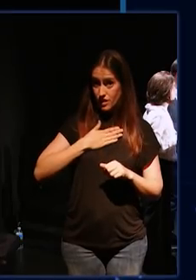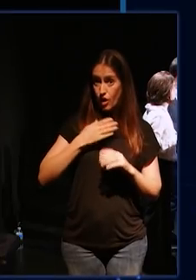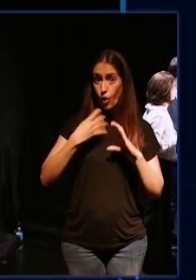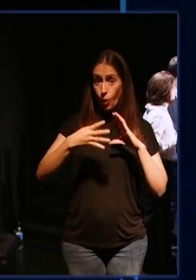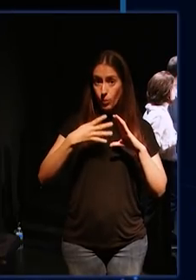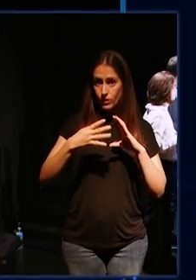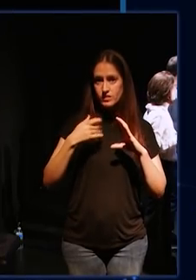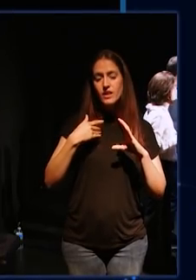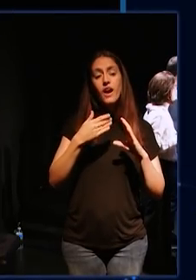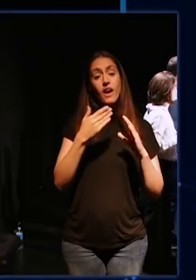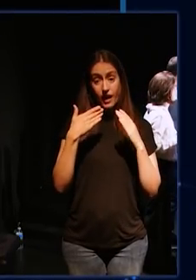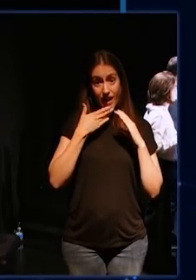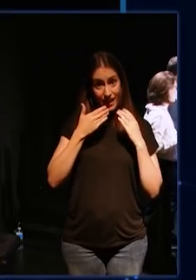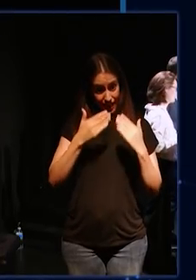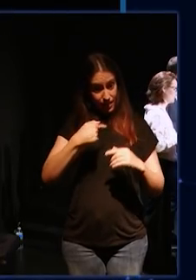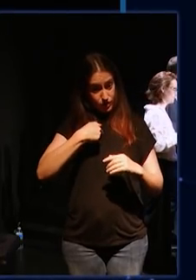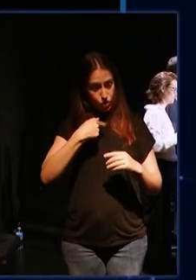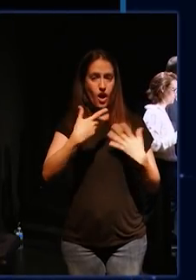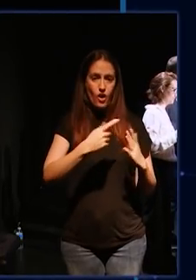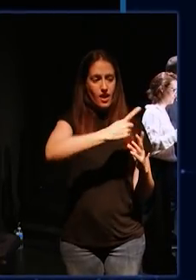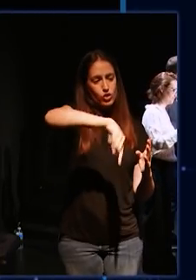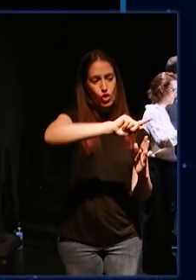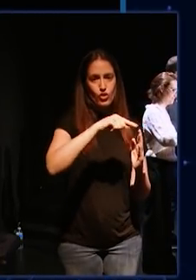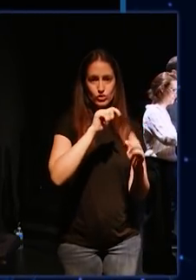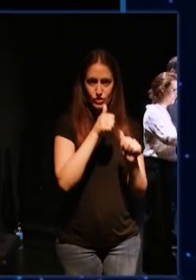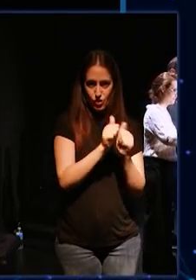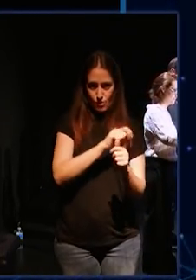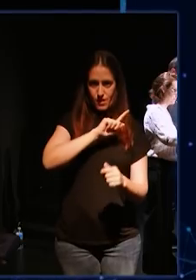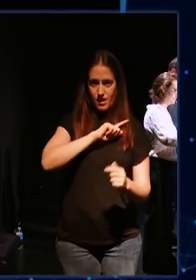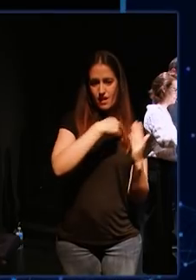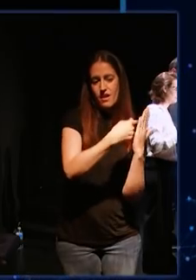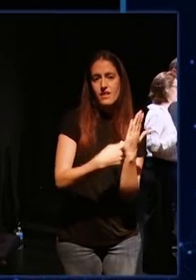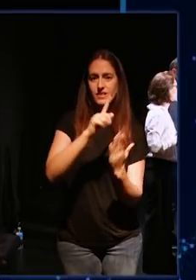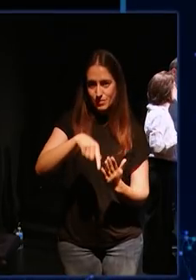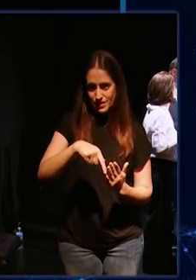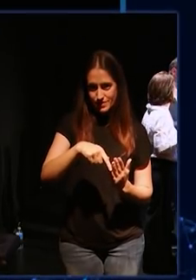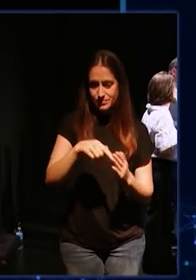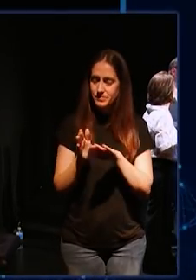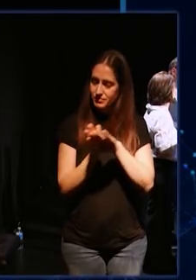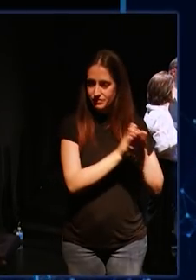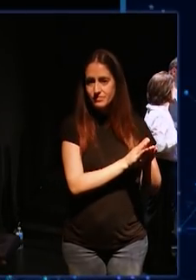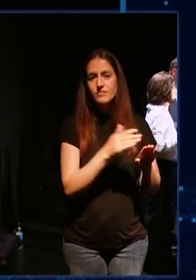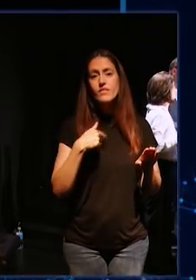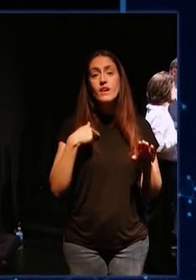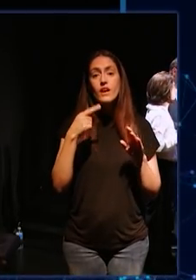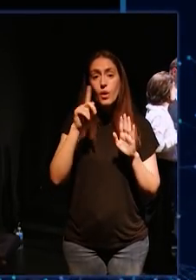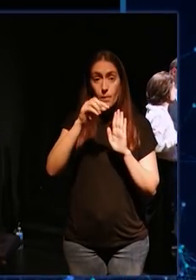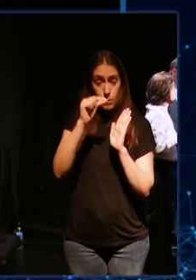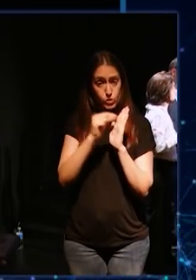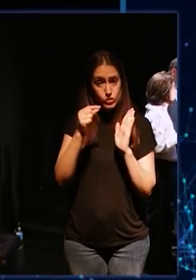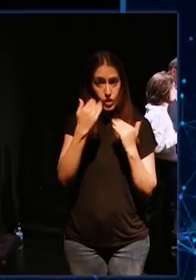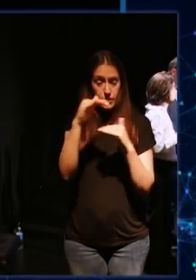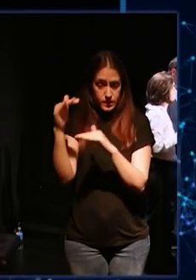partits. Dit això, les polítiques socials, com bé sabeu, són la nostra prioritat i l'habitatge n'és una d'elles i, per tant, volem continuar